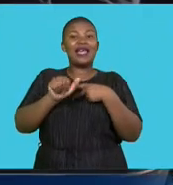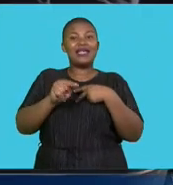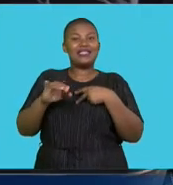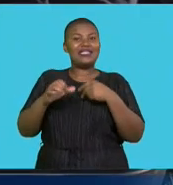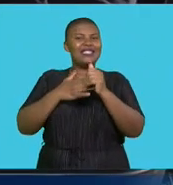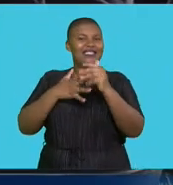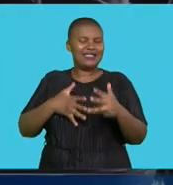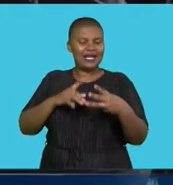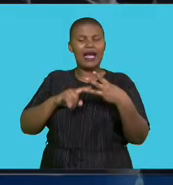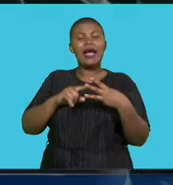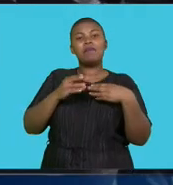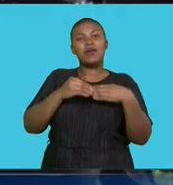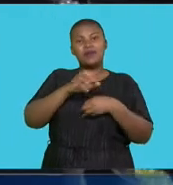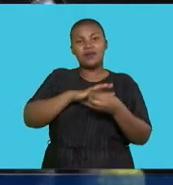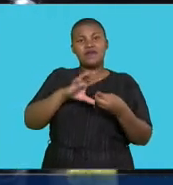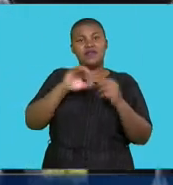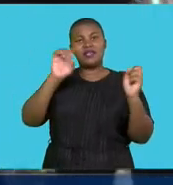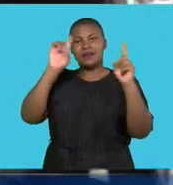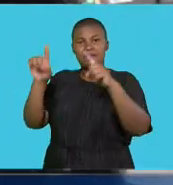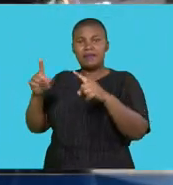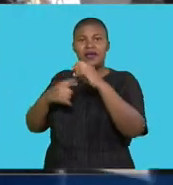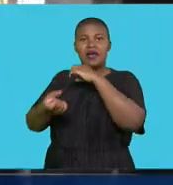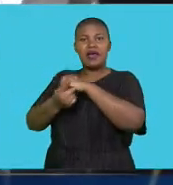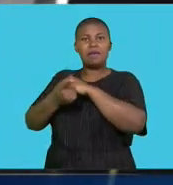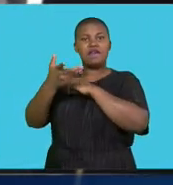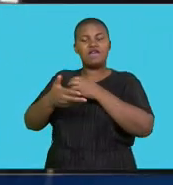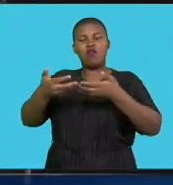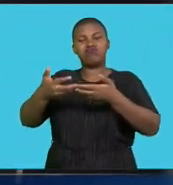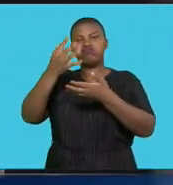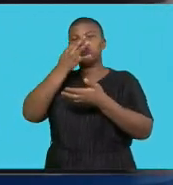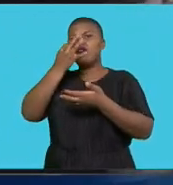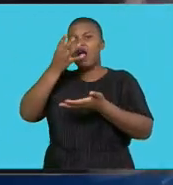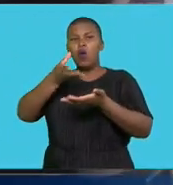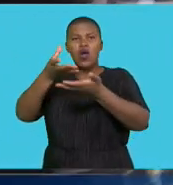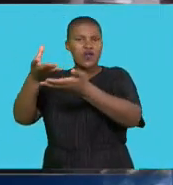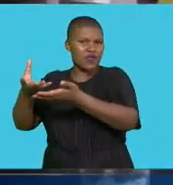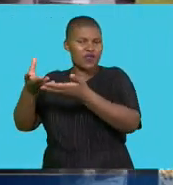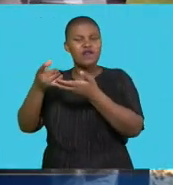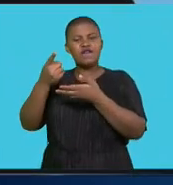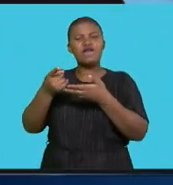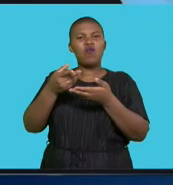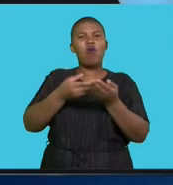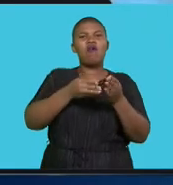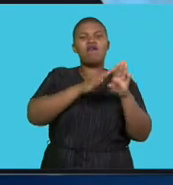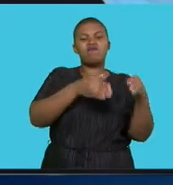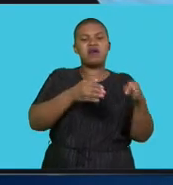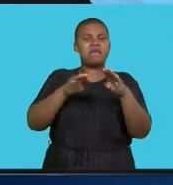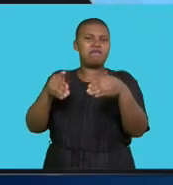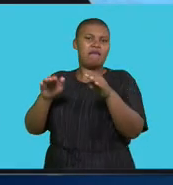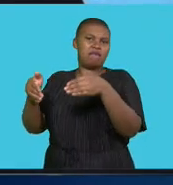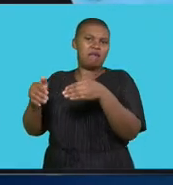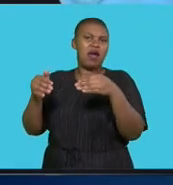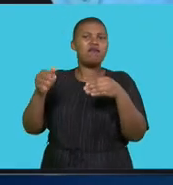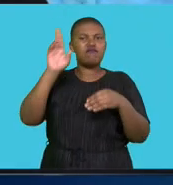omndeni walaba baphangalala bahambele ukuyokwembula amatshe nokubekwa kwezimbali emalibeni lapha babekwa khona